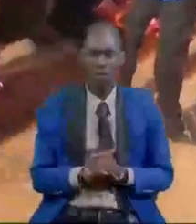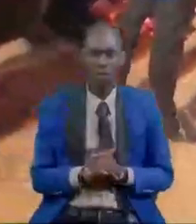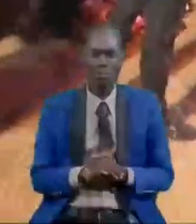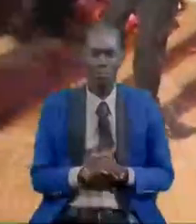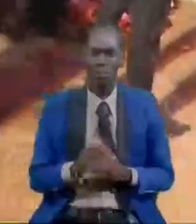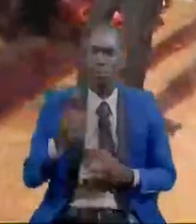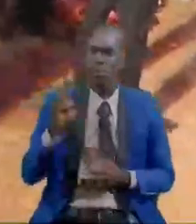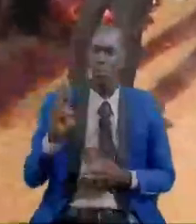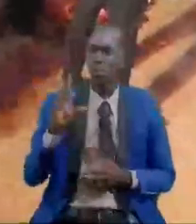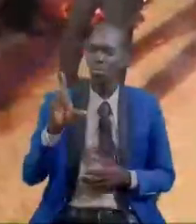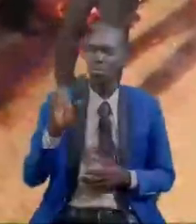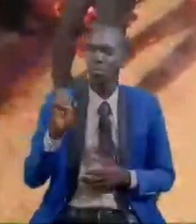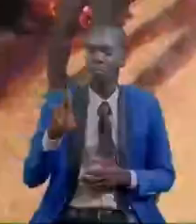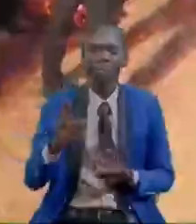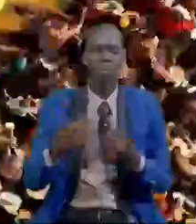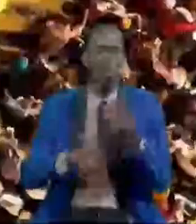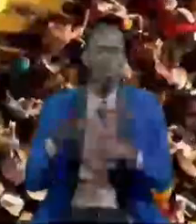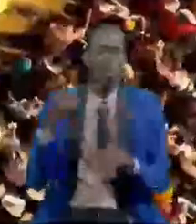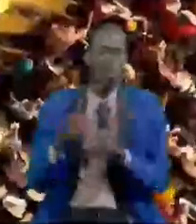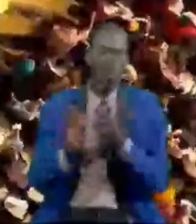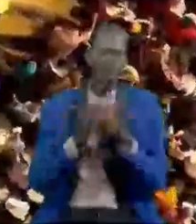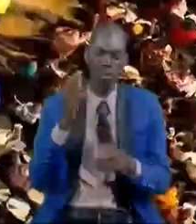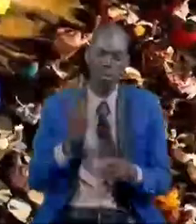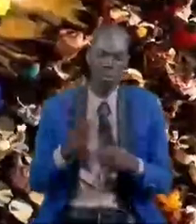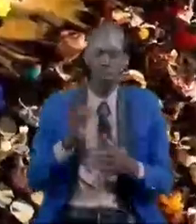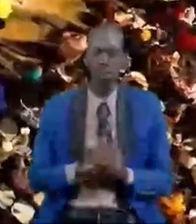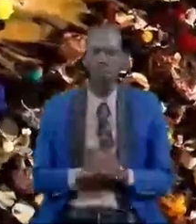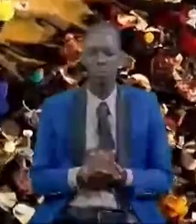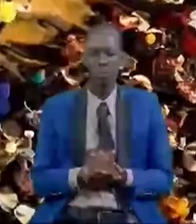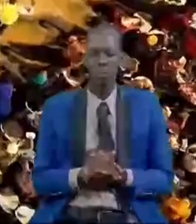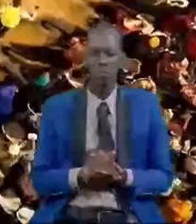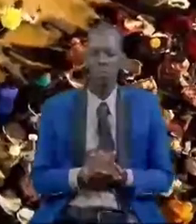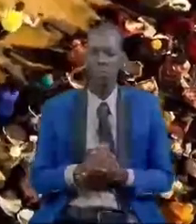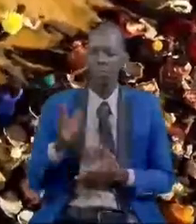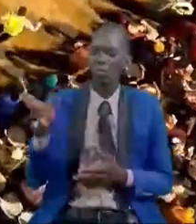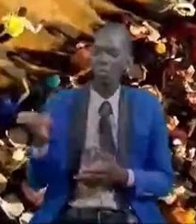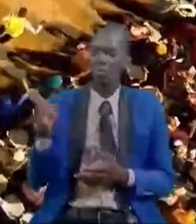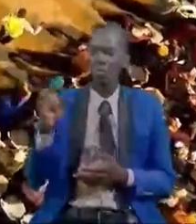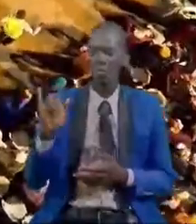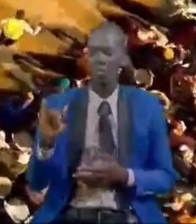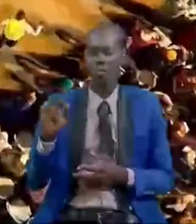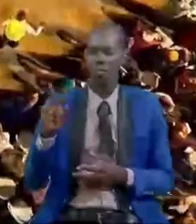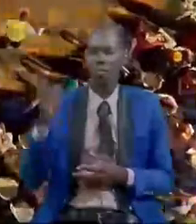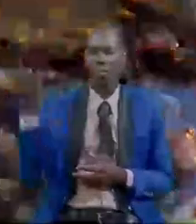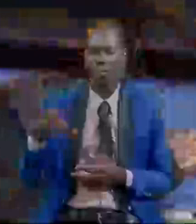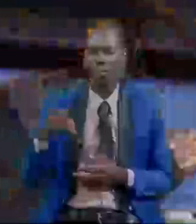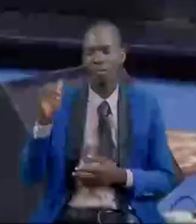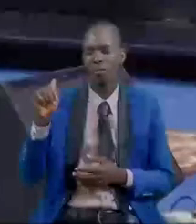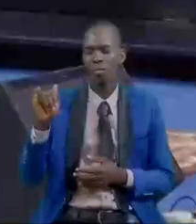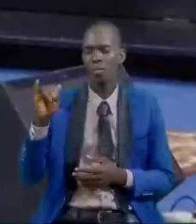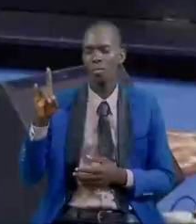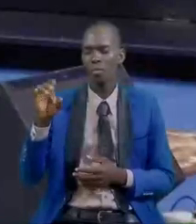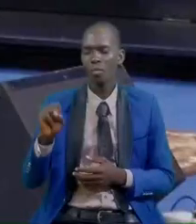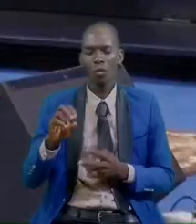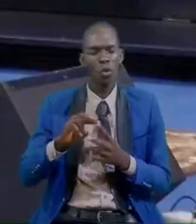Il sait, sors au nom de Jésus. VIH, sida ou